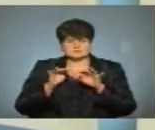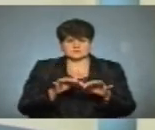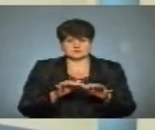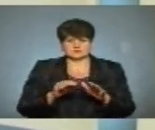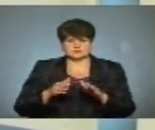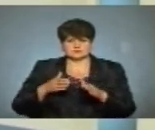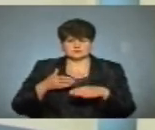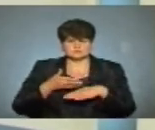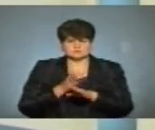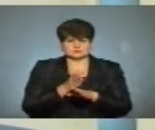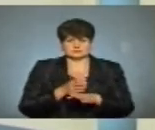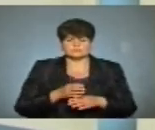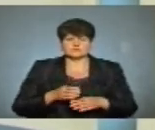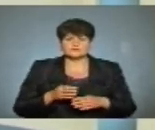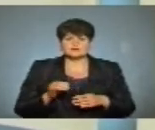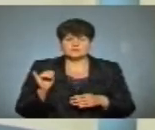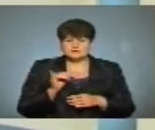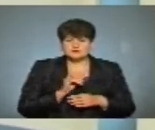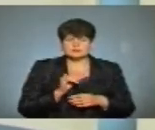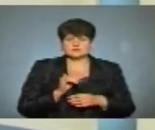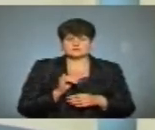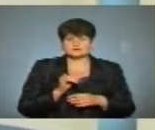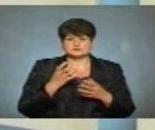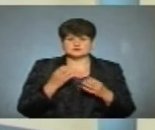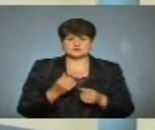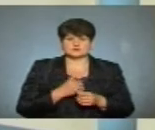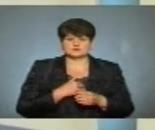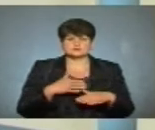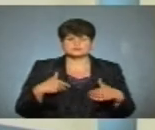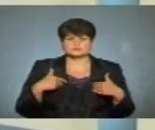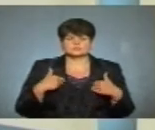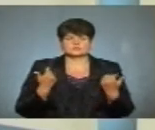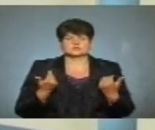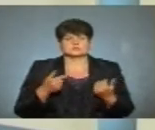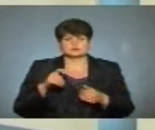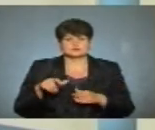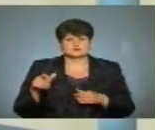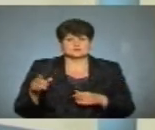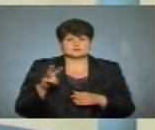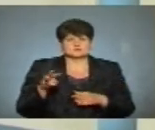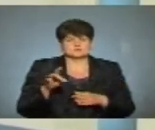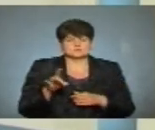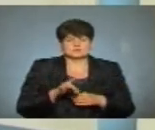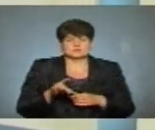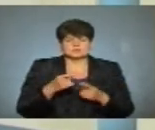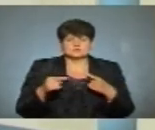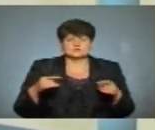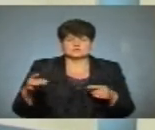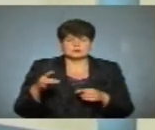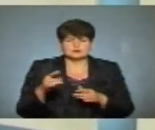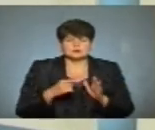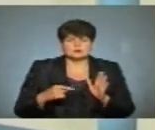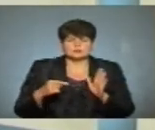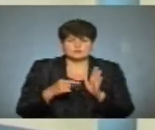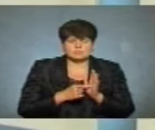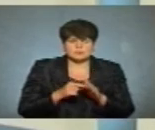попасти до вас в домівку. Ну і після, хотів би також звернутися до мешканців Монастириського району, а також інших районів, які попали